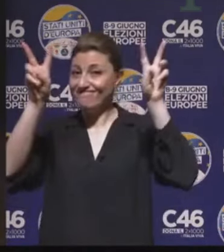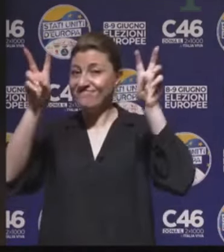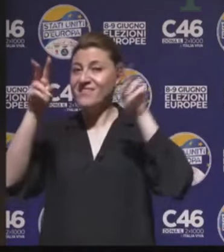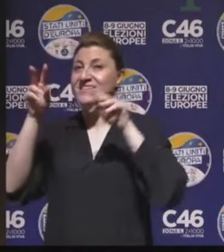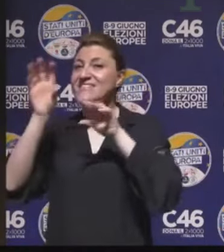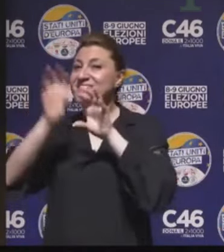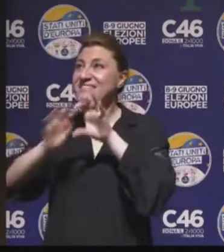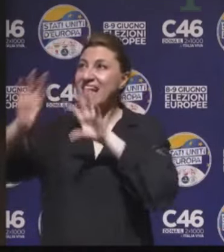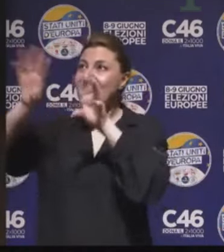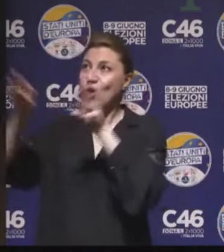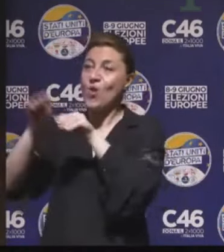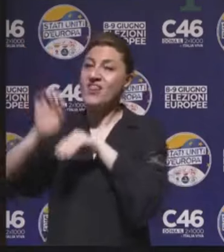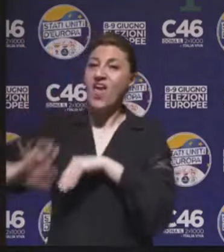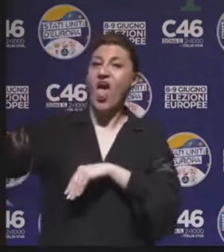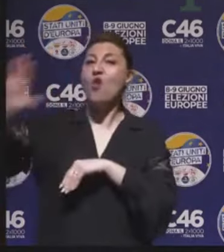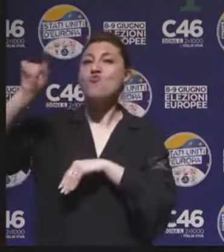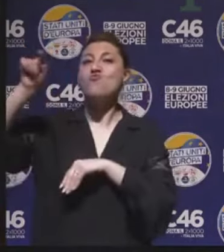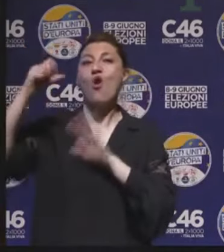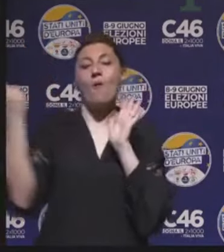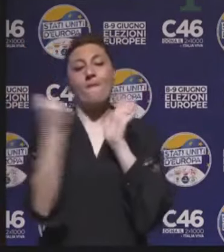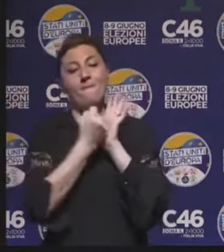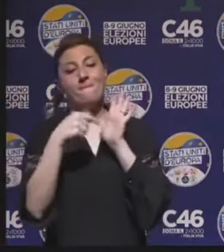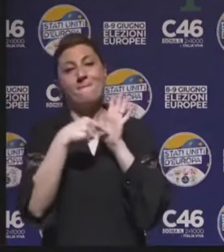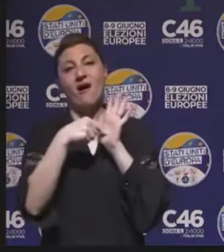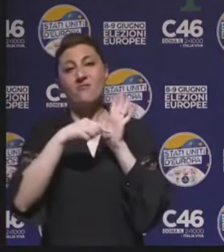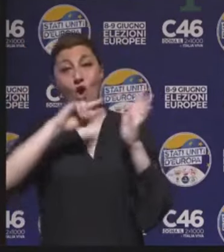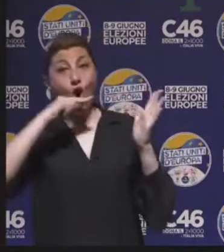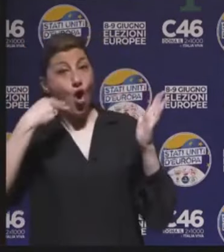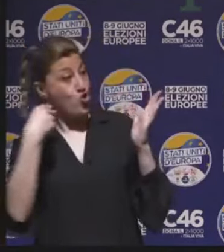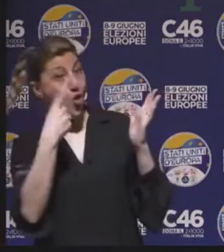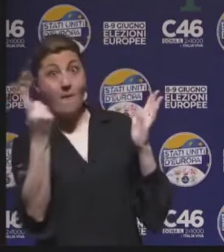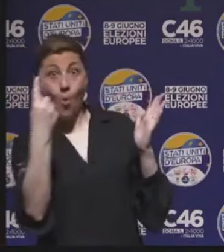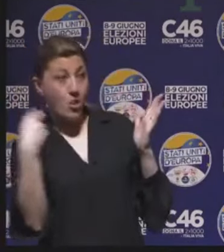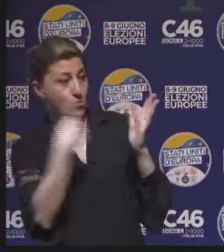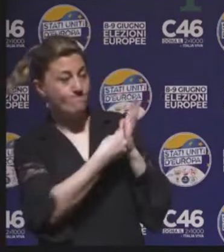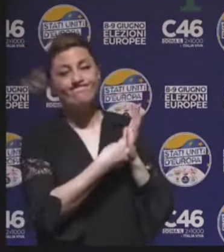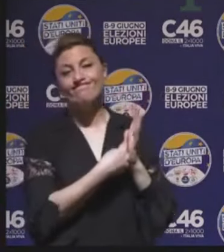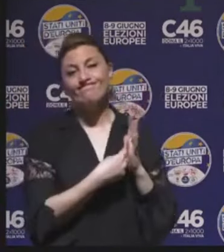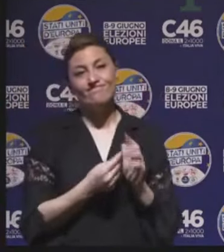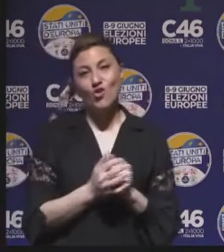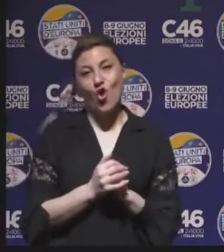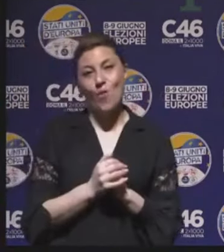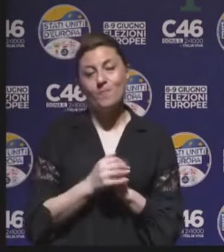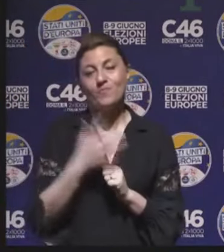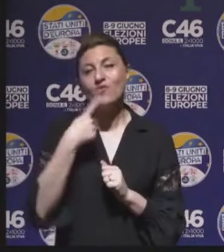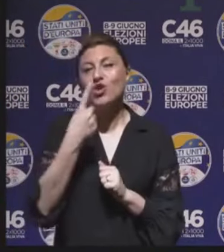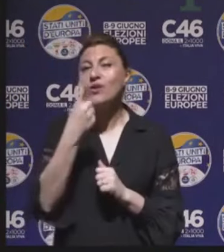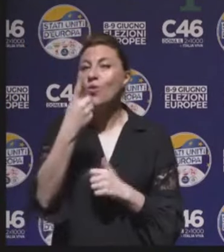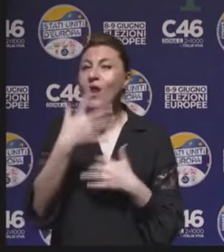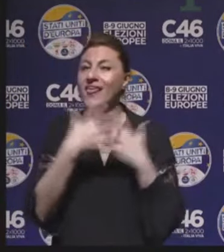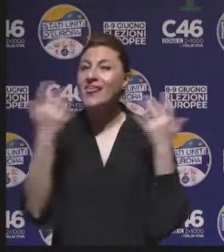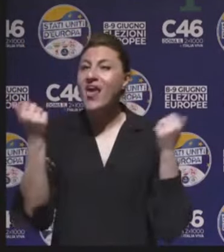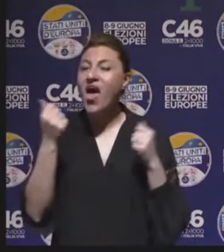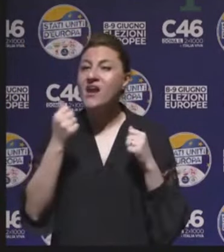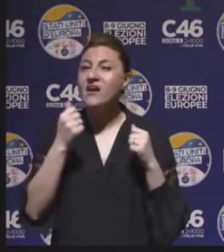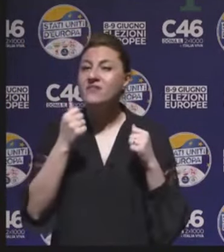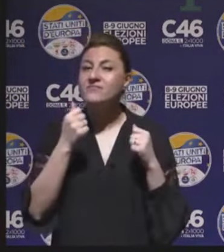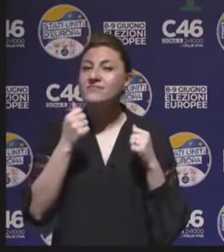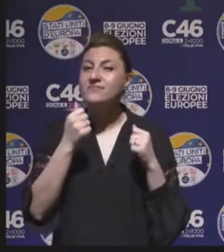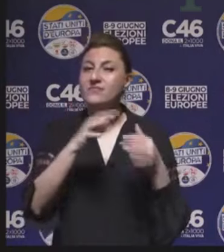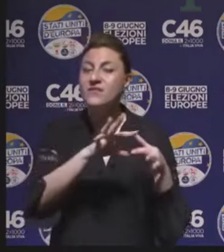persona e voglio dirlo perché anche questa va detta con chiarezza che qualcosa sia cambiato negli amici di azione me ne sono